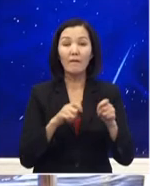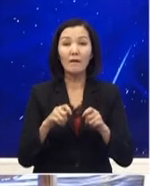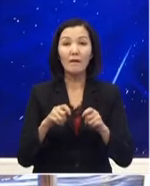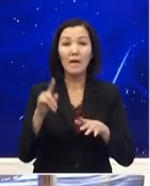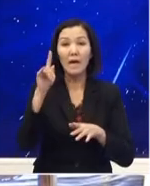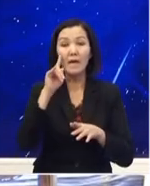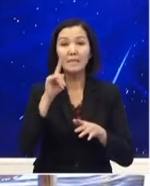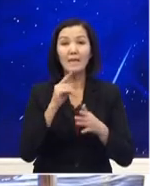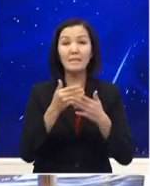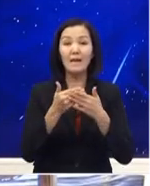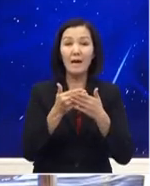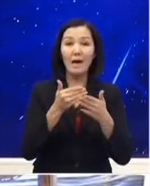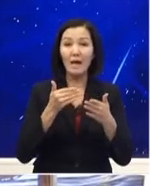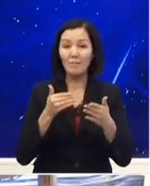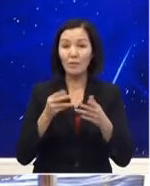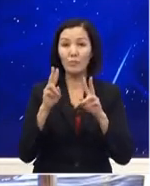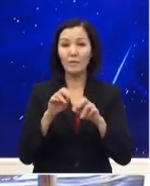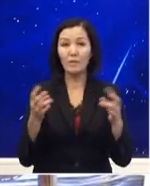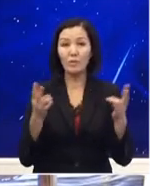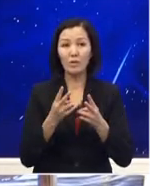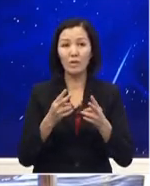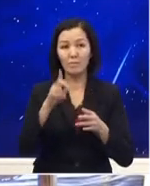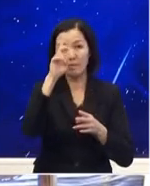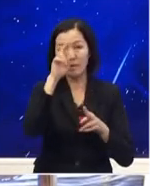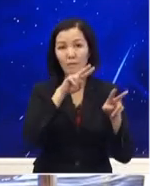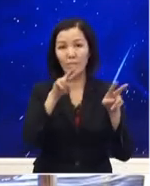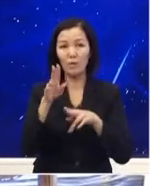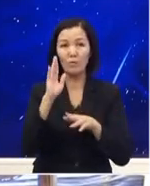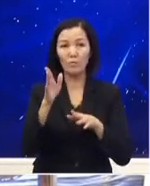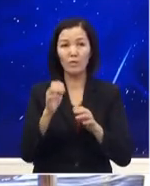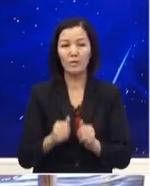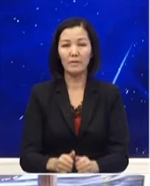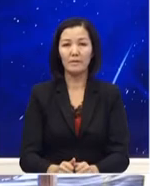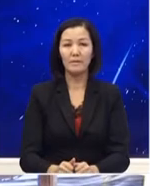тұрып мемлекеттік бақылаудан өтеді. Солай ғой? Дұрыс айтасыз. Мәселе осында.